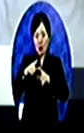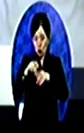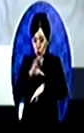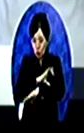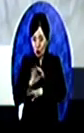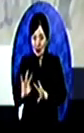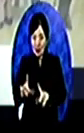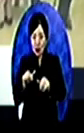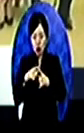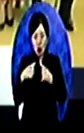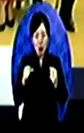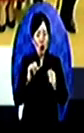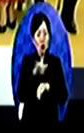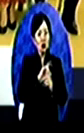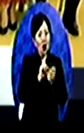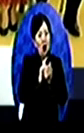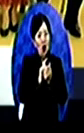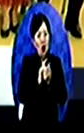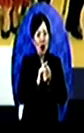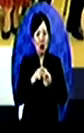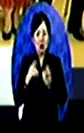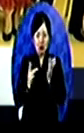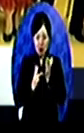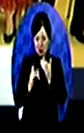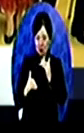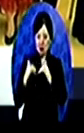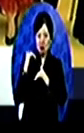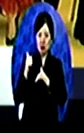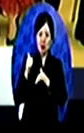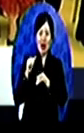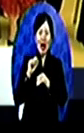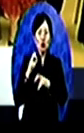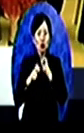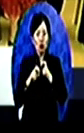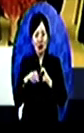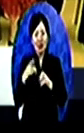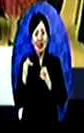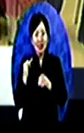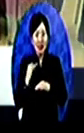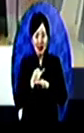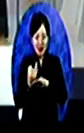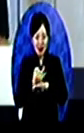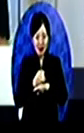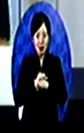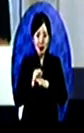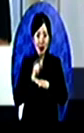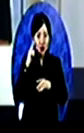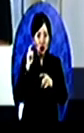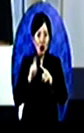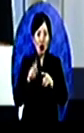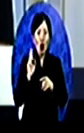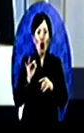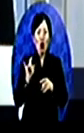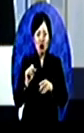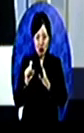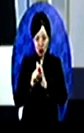ярилцлаа. Технологийн өндөр мэдлэг, дадлаг туршлагатай хүний нөөц, аж үйлдвэрийн салбарын инженер бэлтгэх зорилгоор Япоолсын кросс сургуулиудтай хамтарч кросс хөтөлбөр